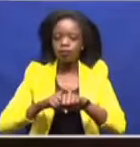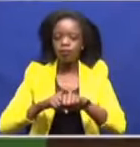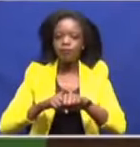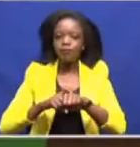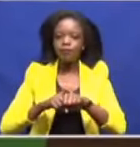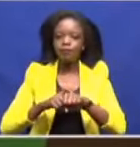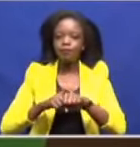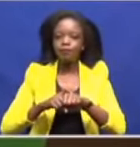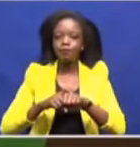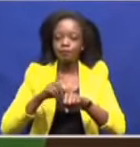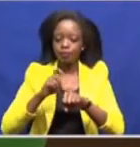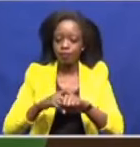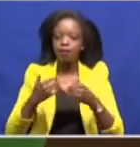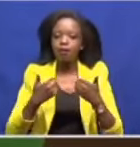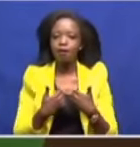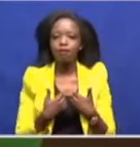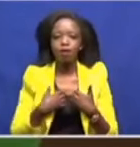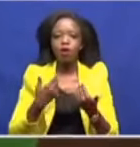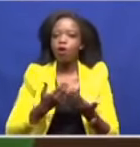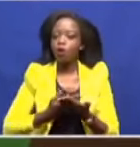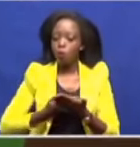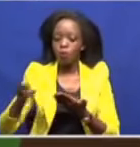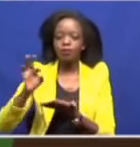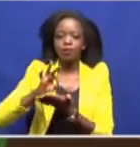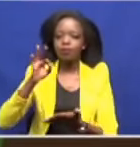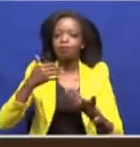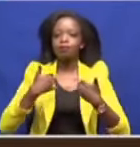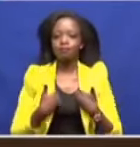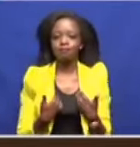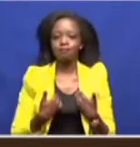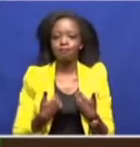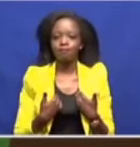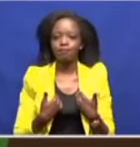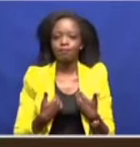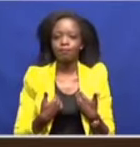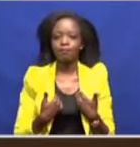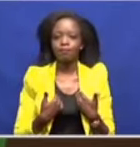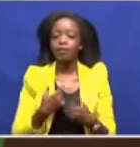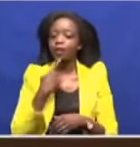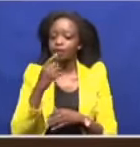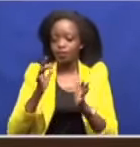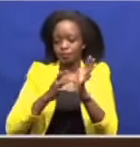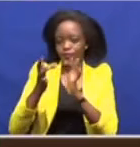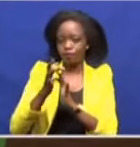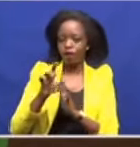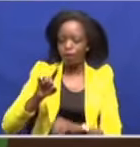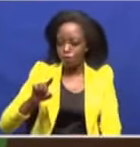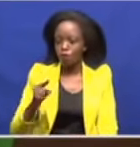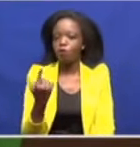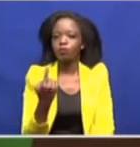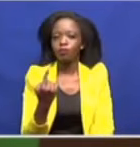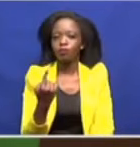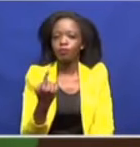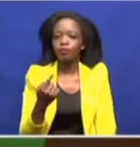Pentecost akiwa amejazwa Roho Mtakatifu wa Mungu, alimtambulisha Kristo mfufuka kwa